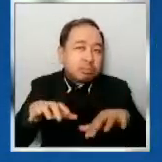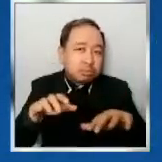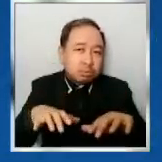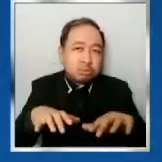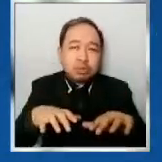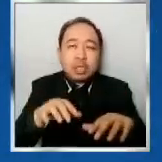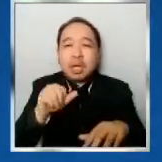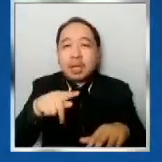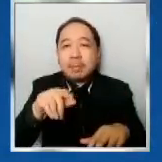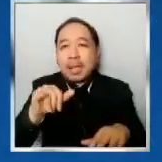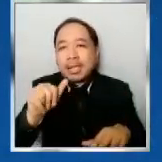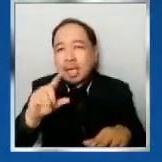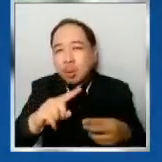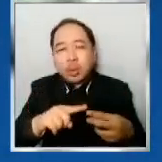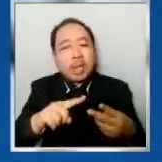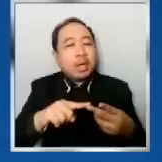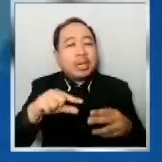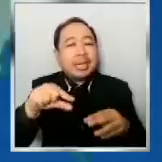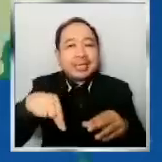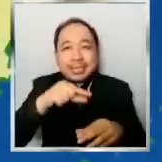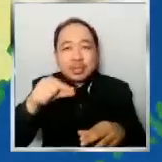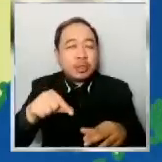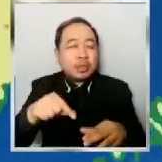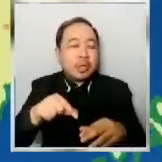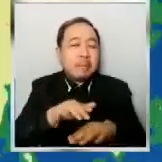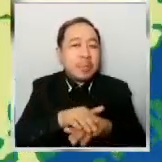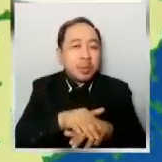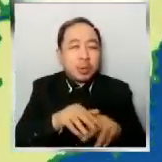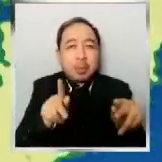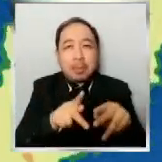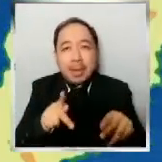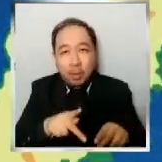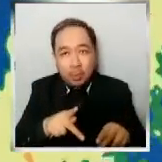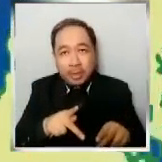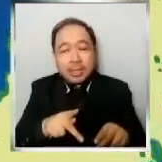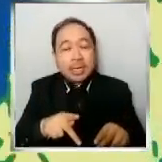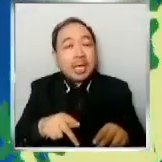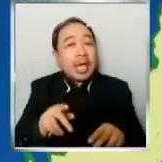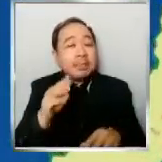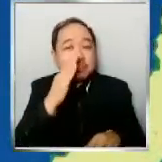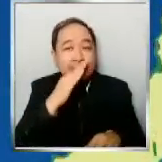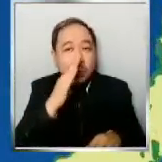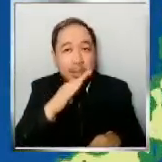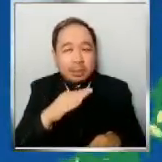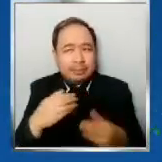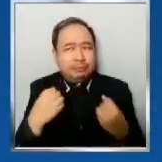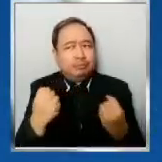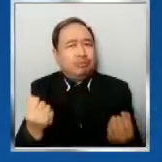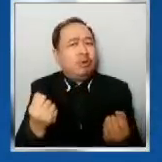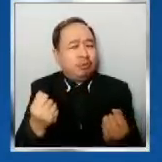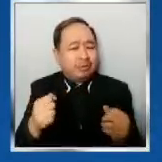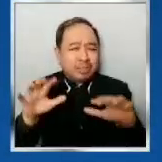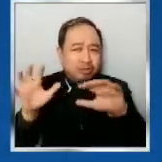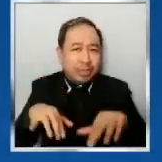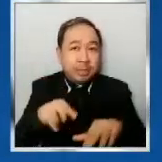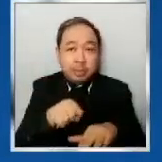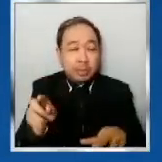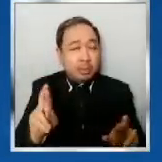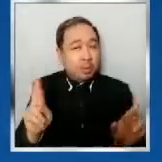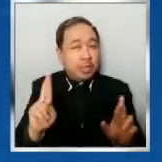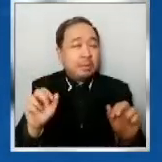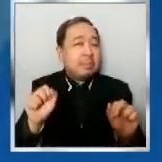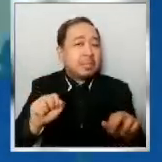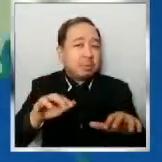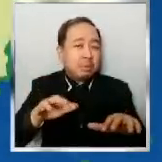Luzon, Quezon, Mindoro, Palawan at Bicol Region. May matitinding ulan kaya maging I am ready sa posibleng pagbaha